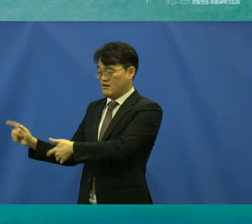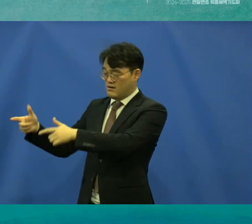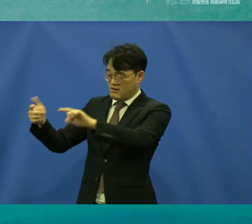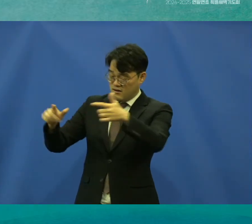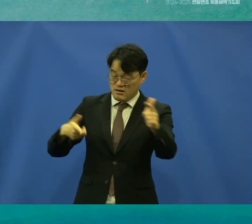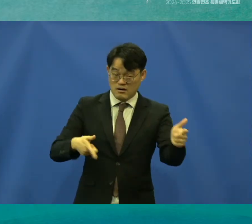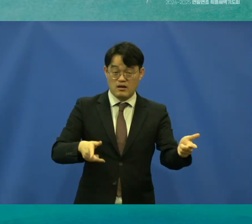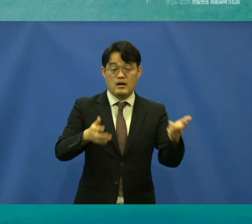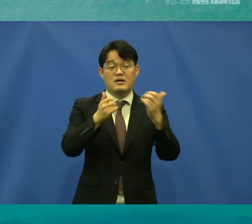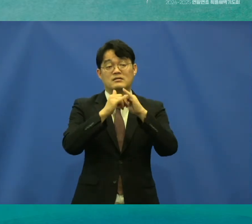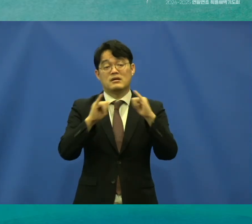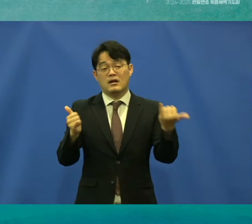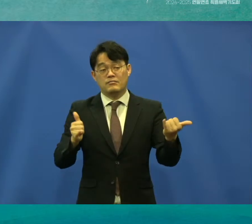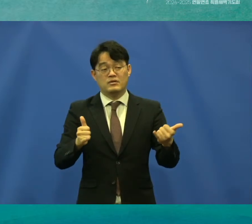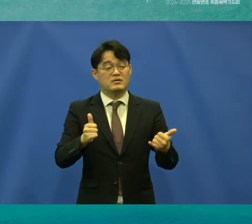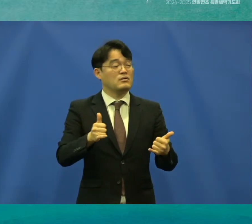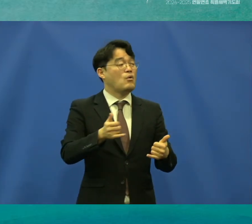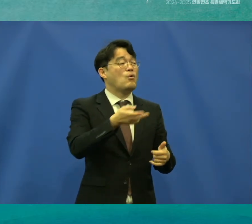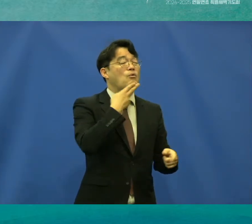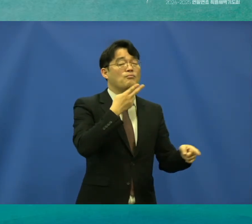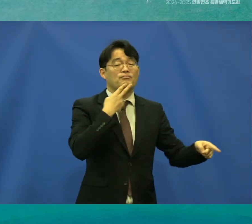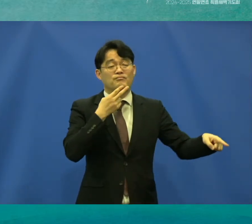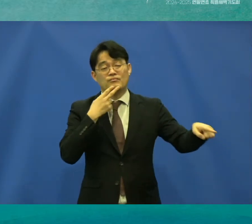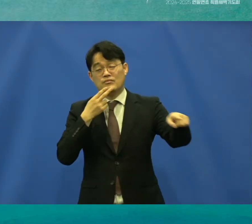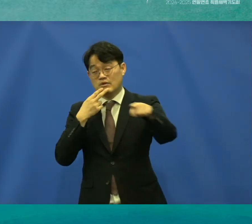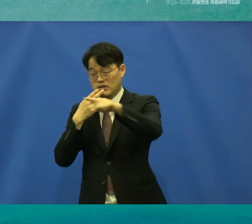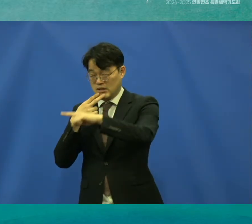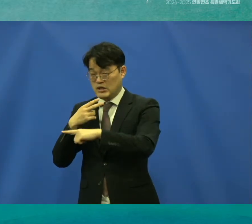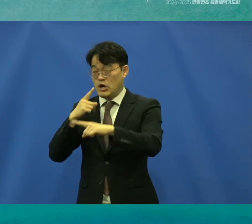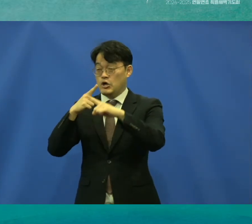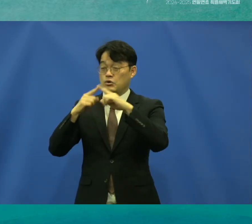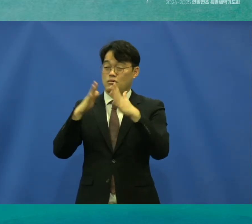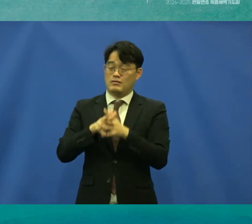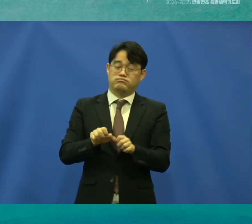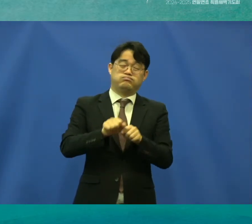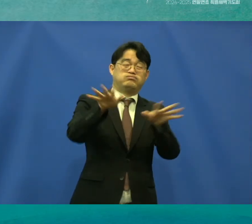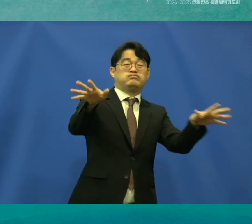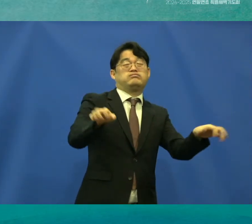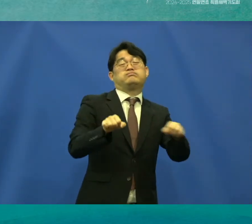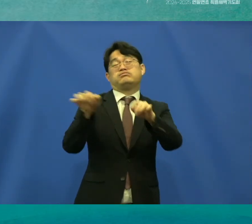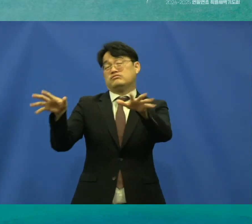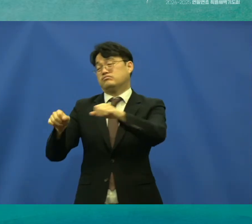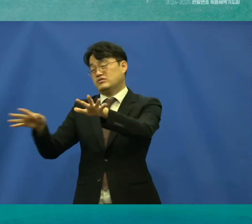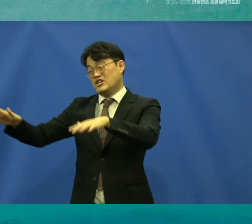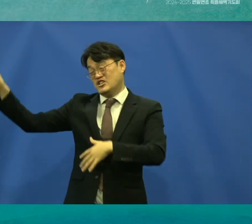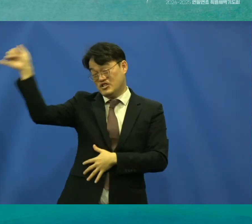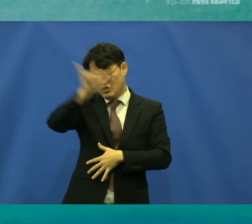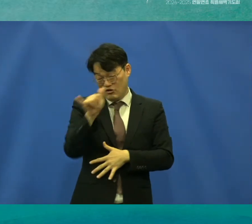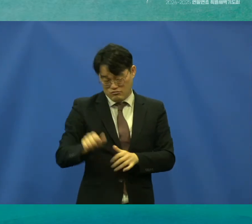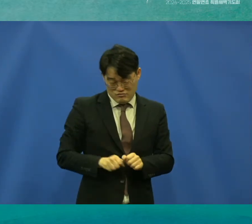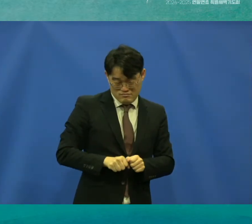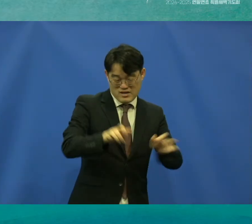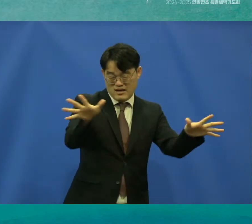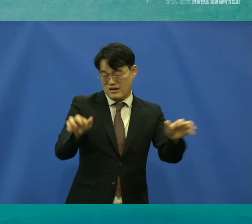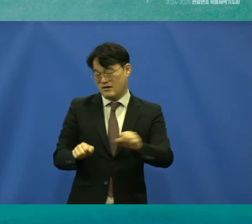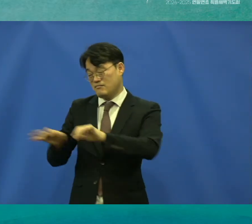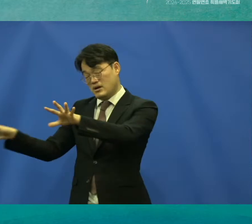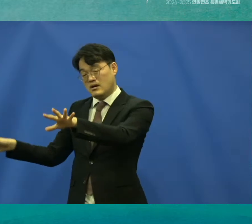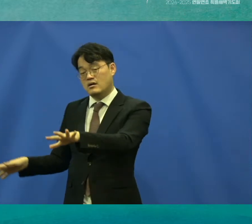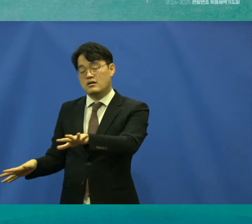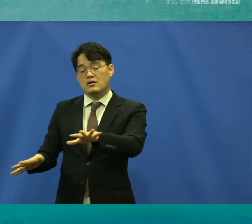사람들이 잘 가지 않는 아주 외진 교회들을 찾아가서 전국으로 흩어지는 거예요.